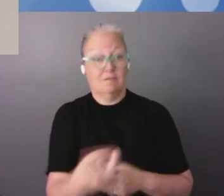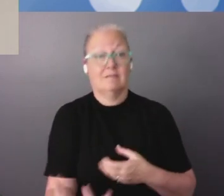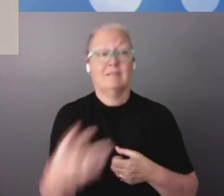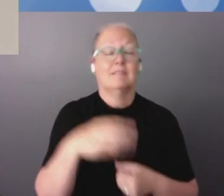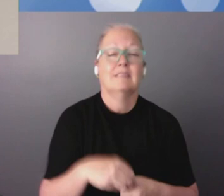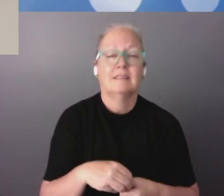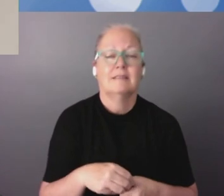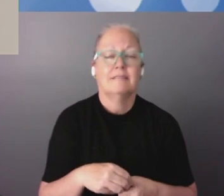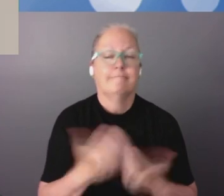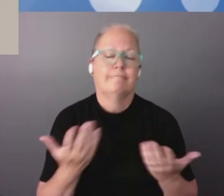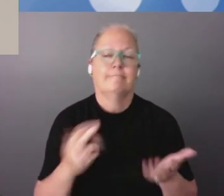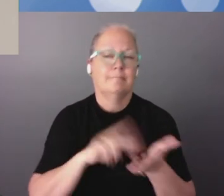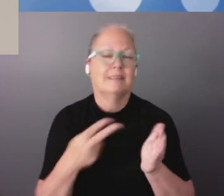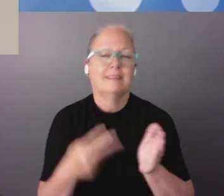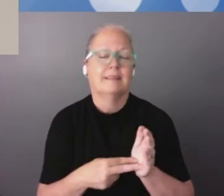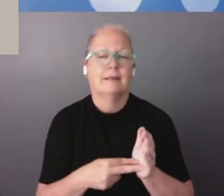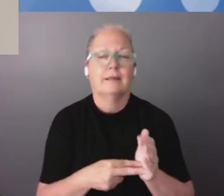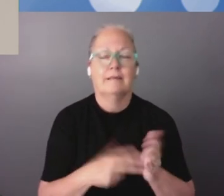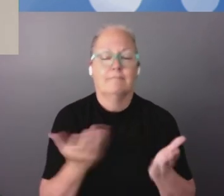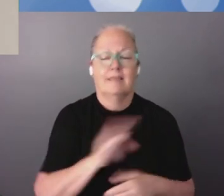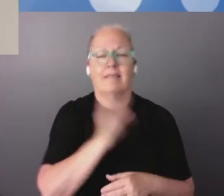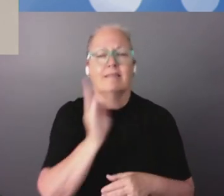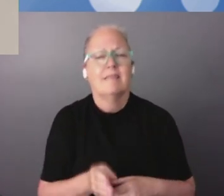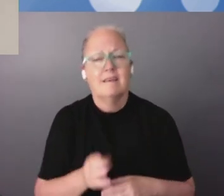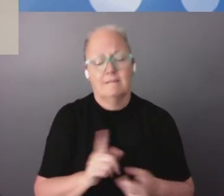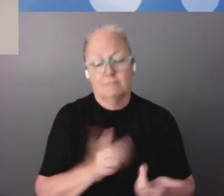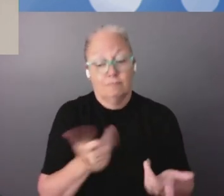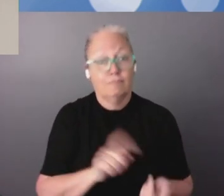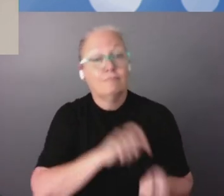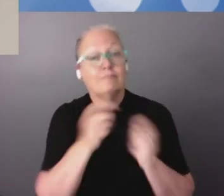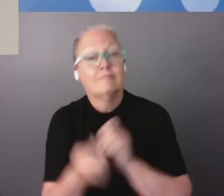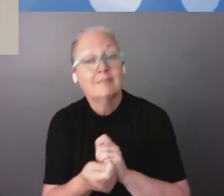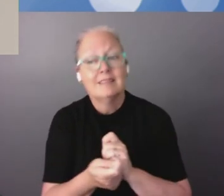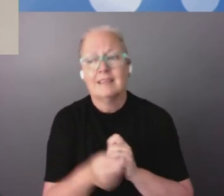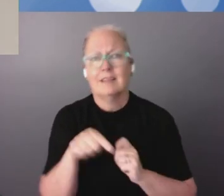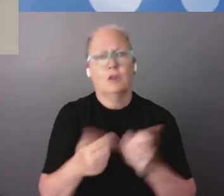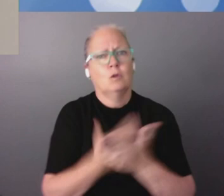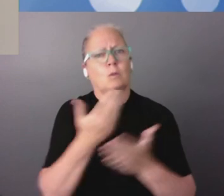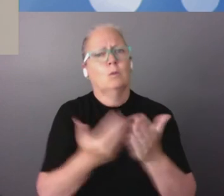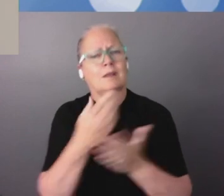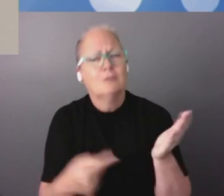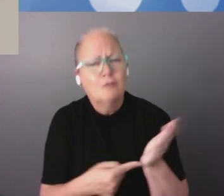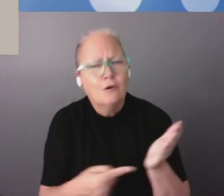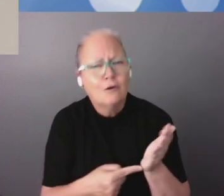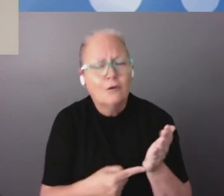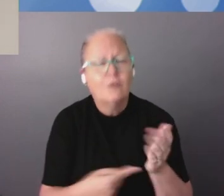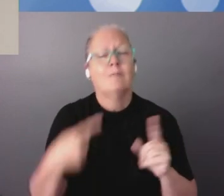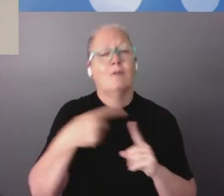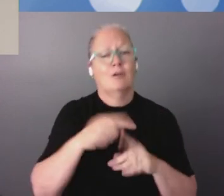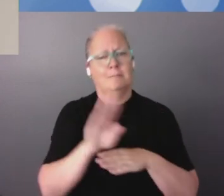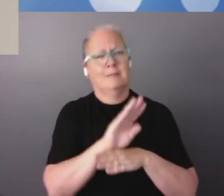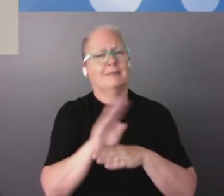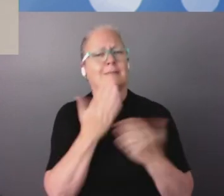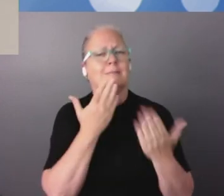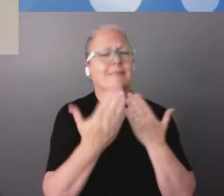这些创新的公民，我们无法达成这个目标。现在我们城市变成了大活动的中心，还有很多非